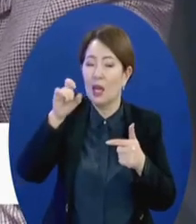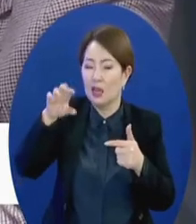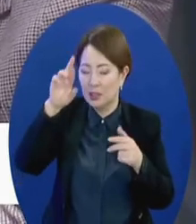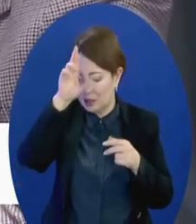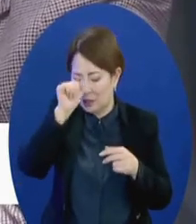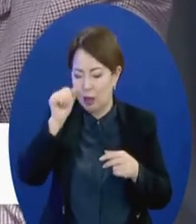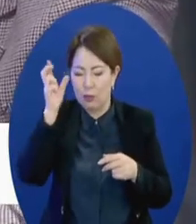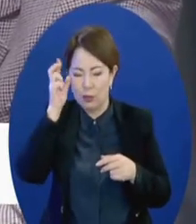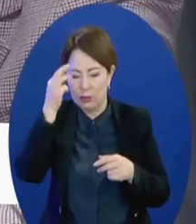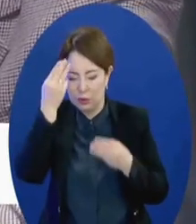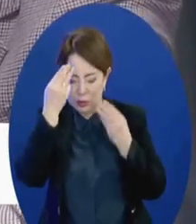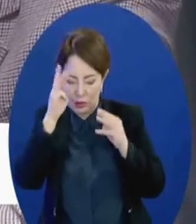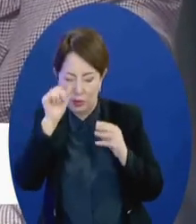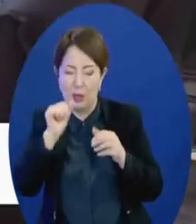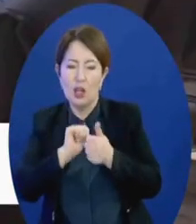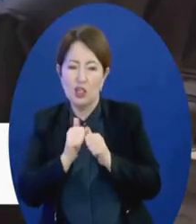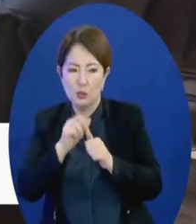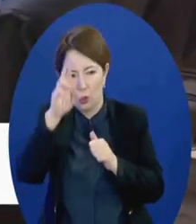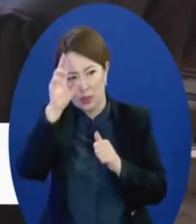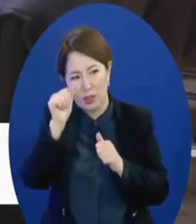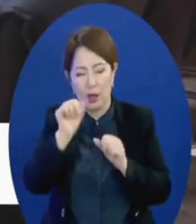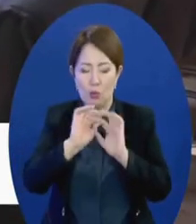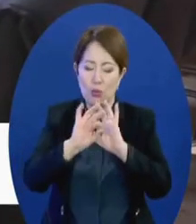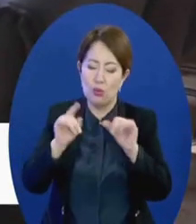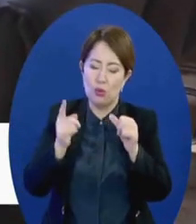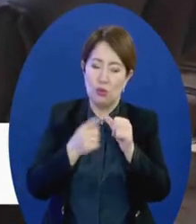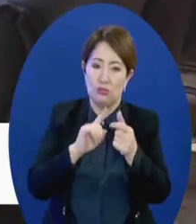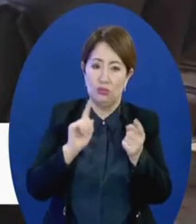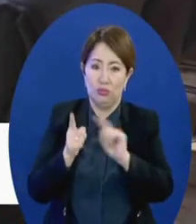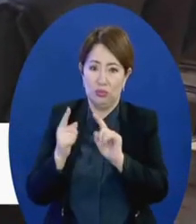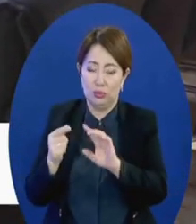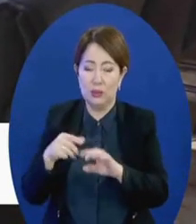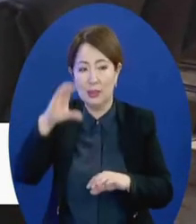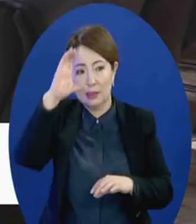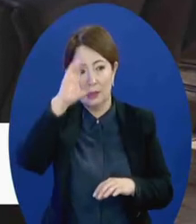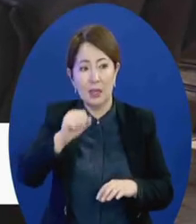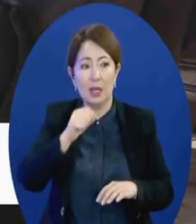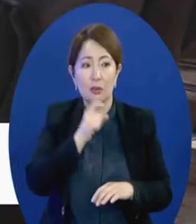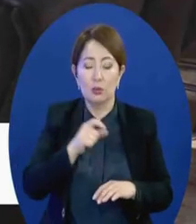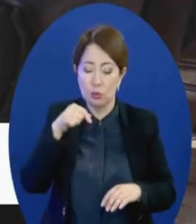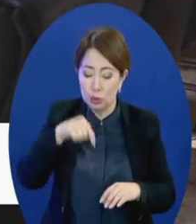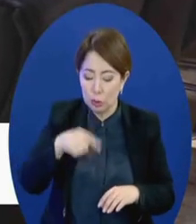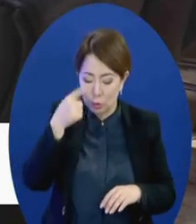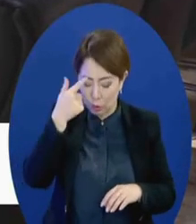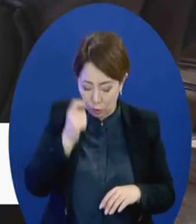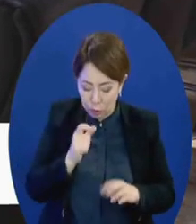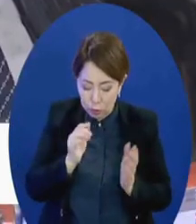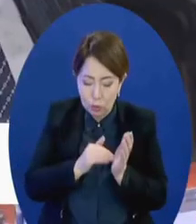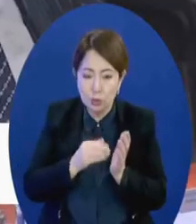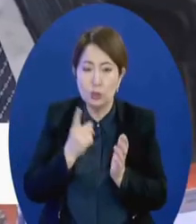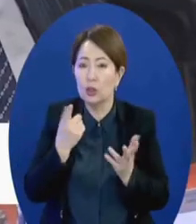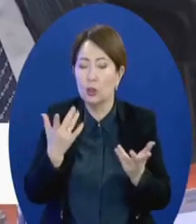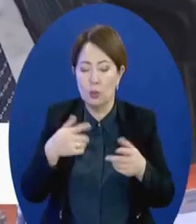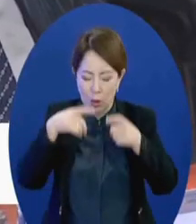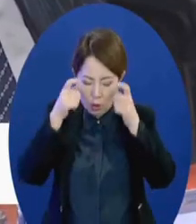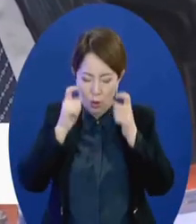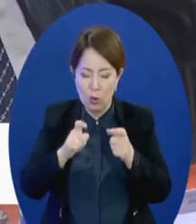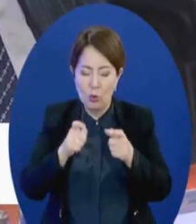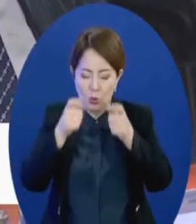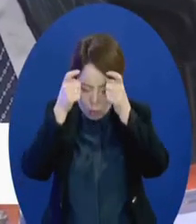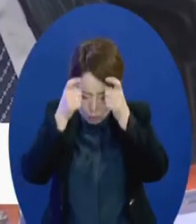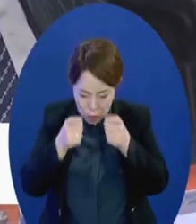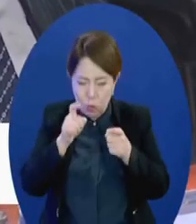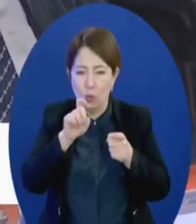яам, боловсрол соёлын шинжилгээ ухааны спорт яам гэх мэт нэртэй байсан. Мөн сайд нар өнөөдөр Монгол хүн дутагдж байгаа нэг зүйл бол хүмүүжил юм аа.